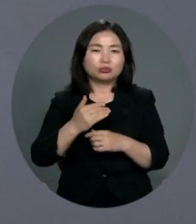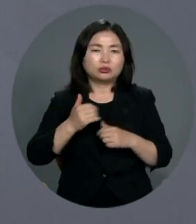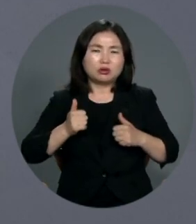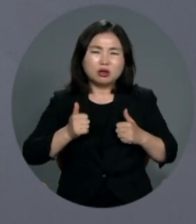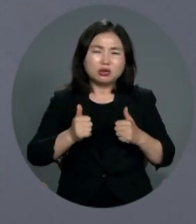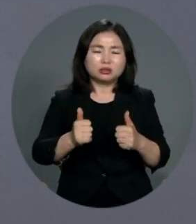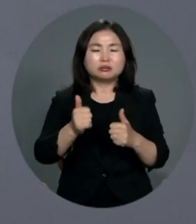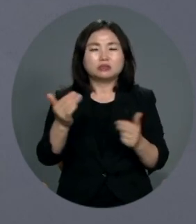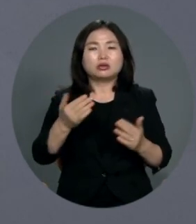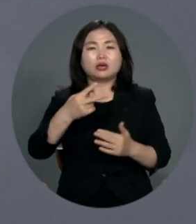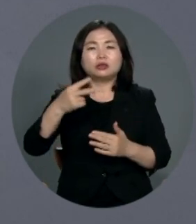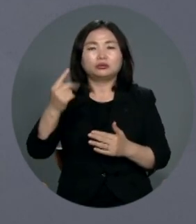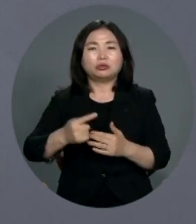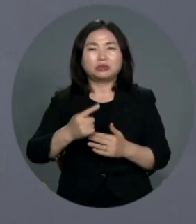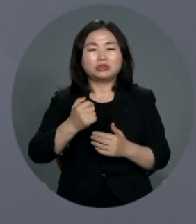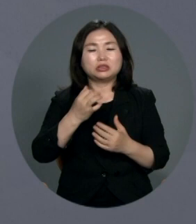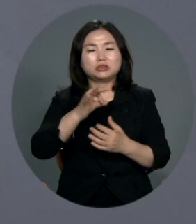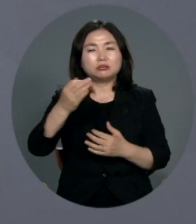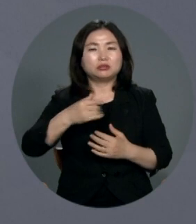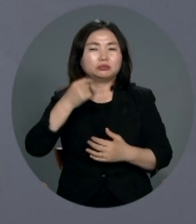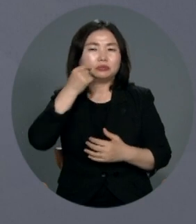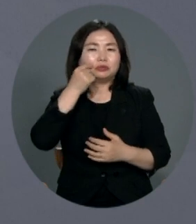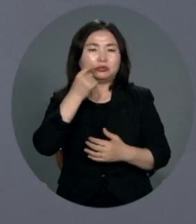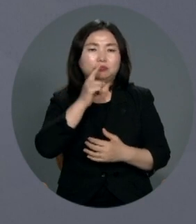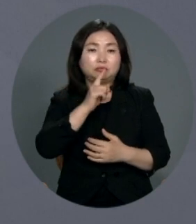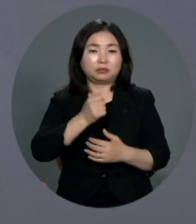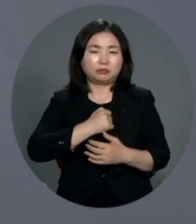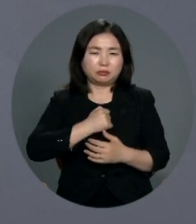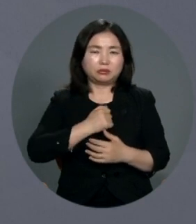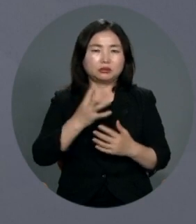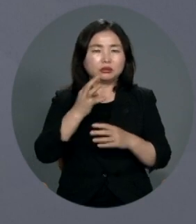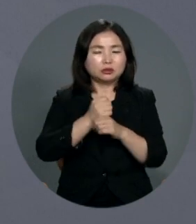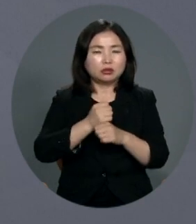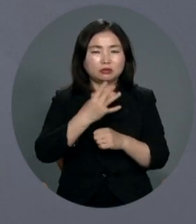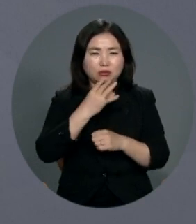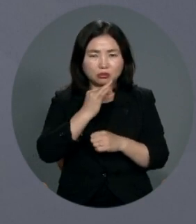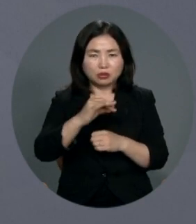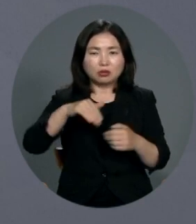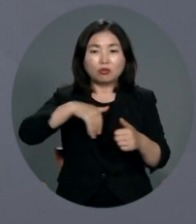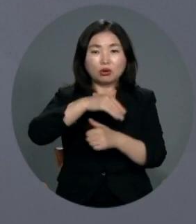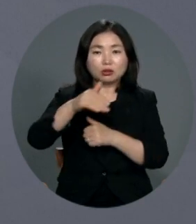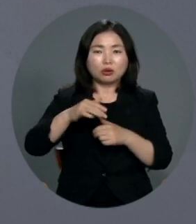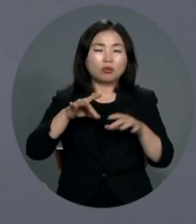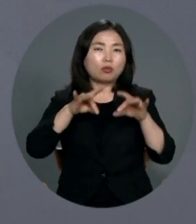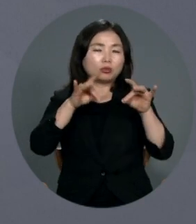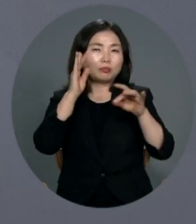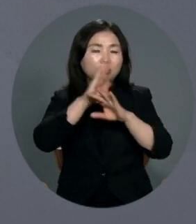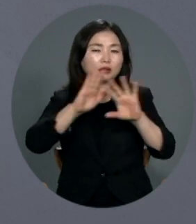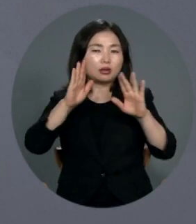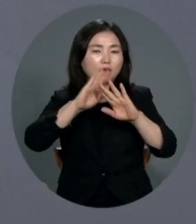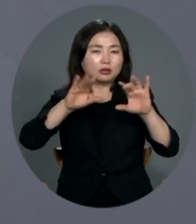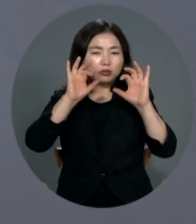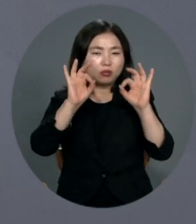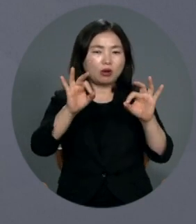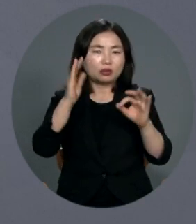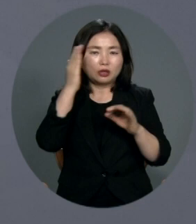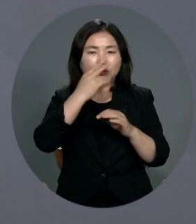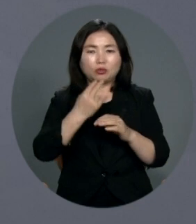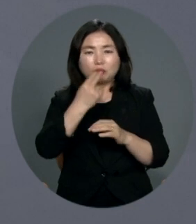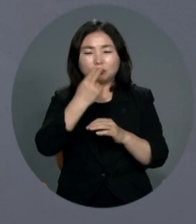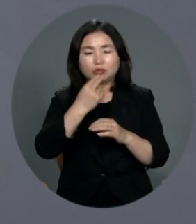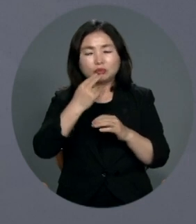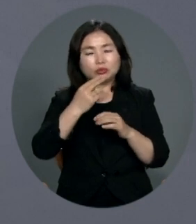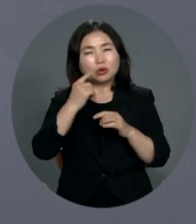공기청정기가 열일을 해도 콧속이 답답하다. 언젠가부터 당연시되어 있던 환경이 호주의 파란 하늘과 깨끗한